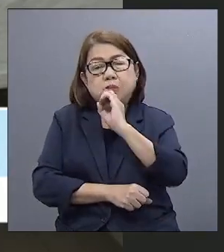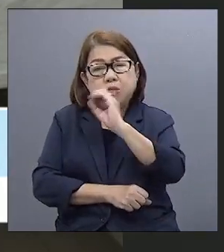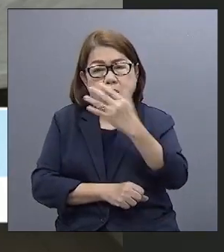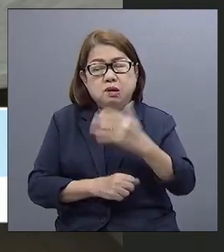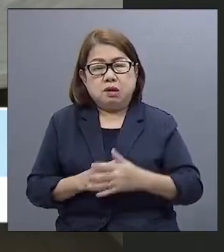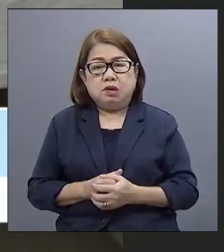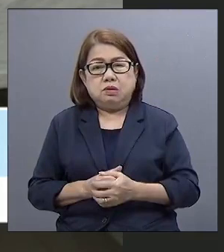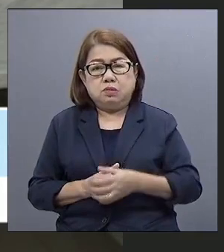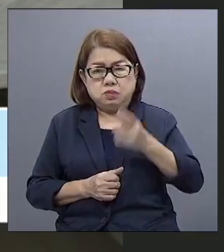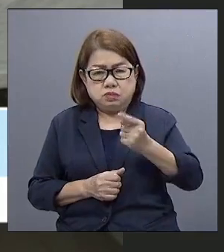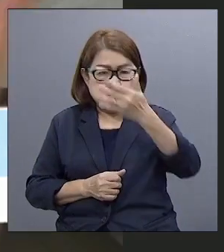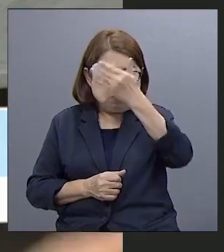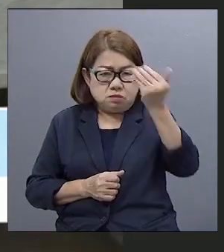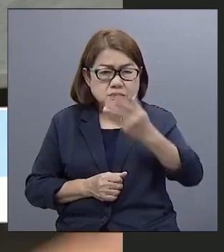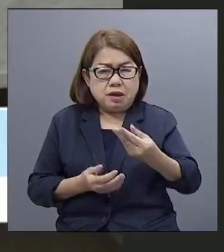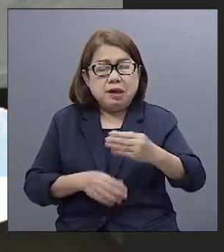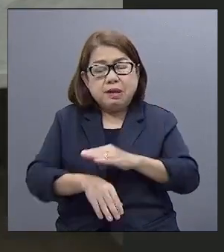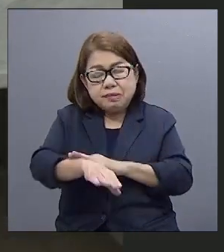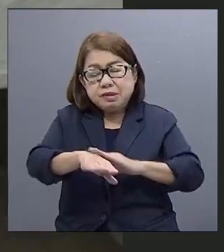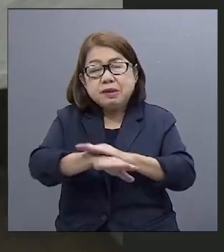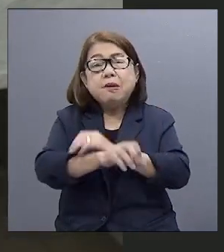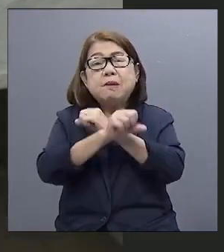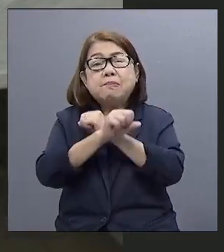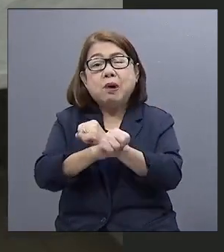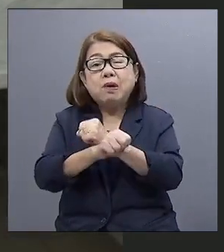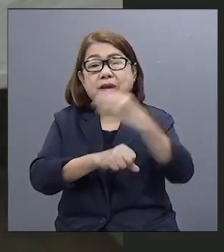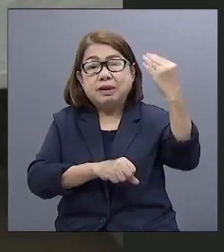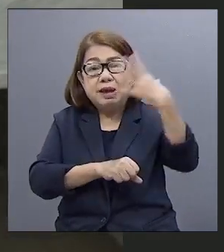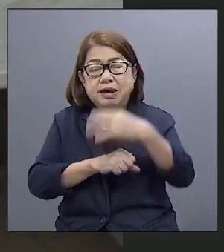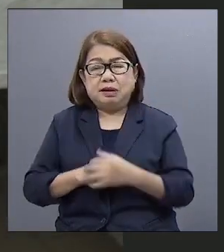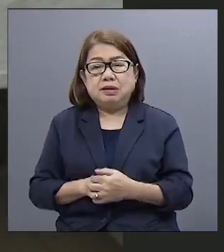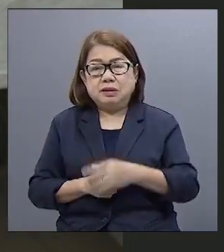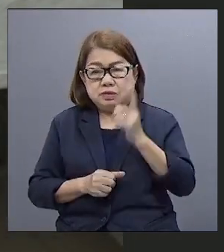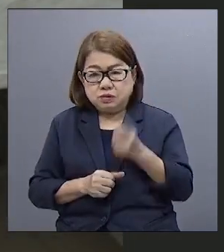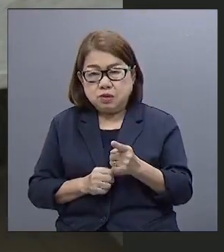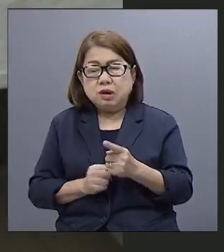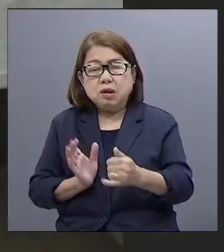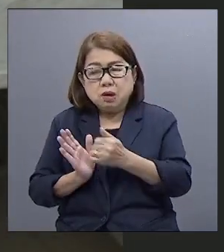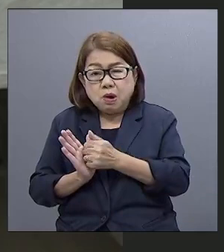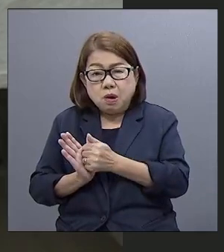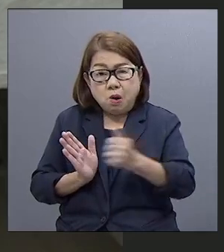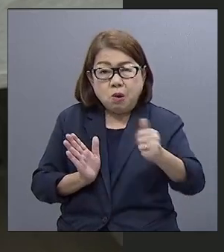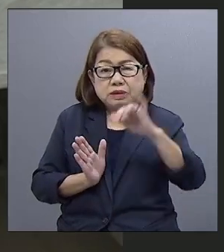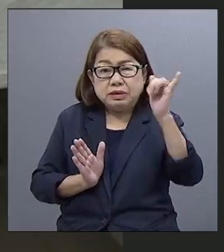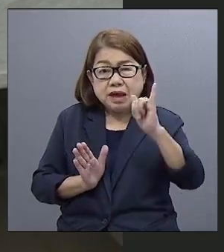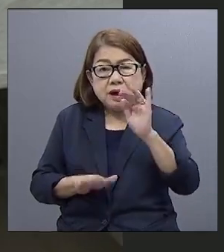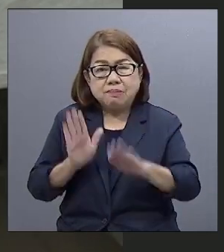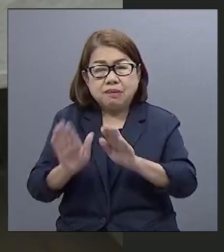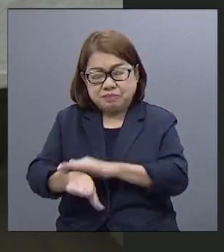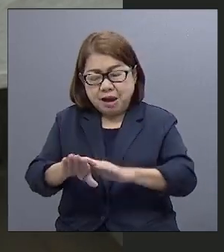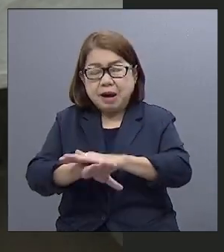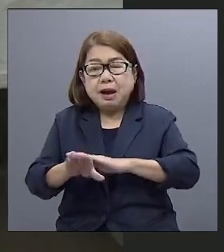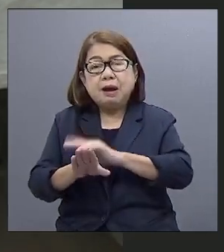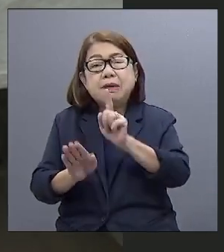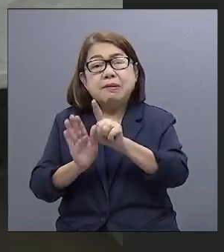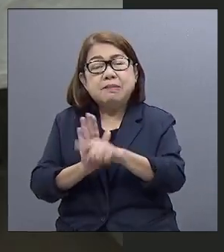อย่าลืมทาซันสกรีนนะครับ20กับ2นั่นก็คือก่อนที่จะออกไปเล่นประมาณ20นาทีแล้วก็ทุก2ชั่วโมงหลังเล่นควร